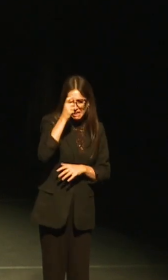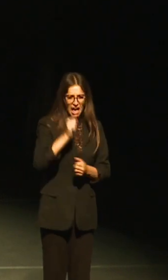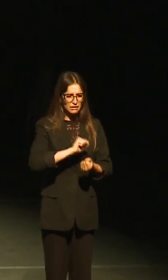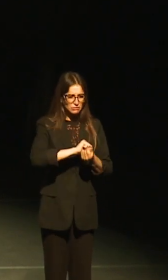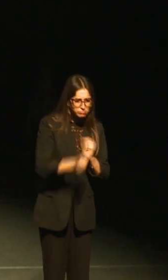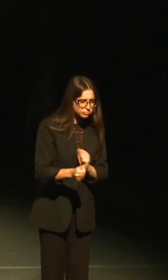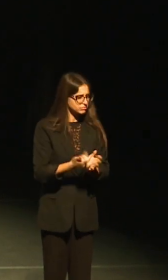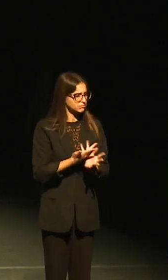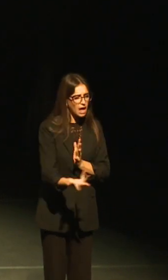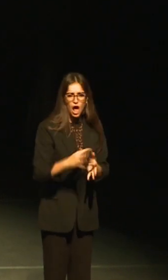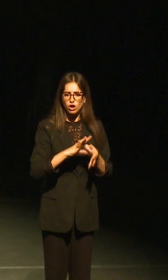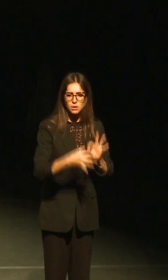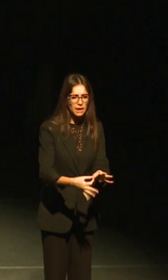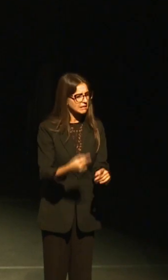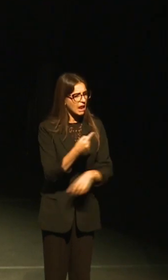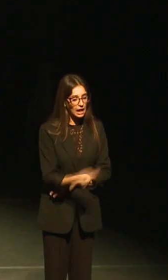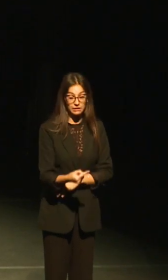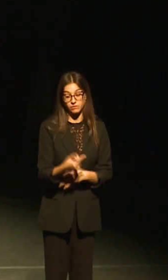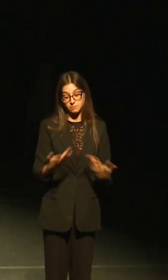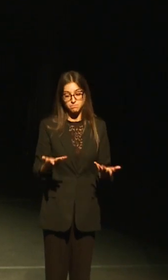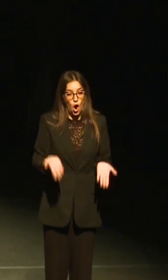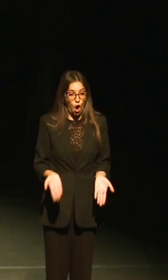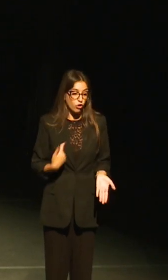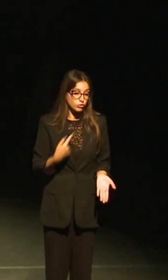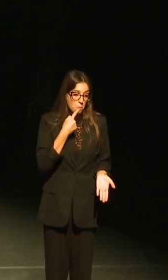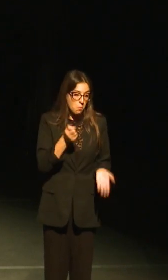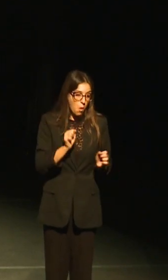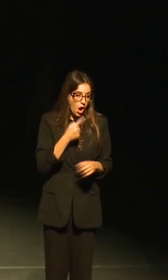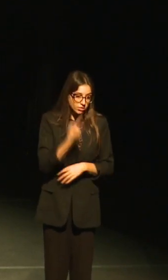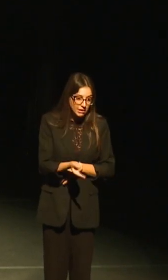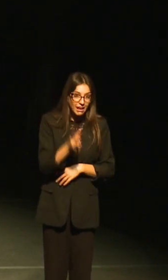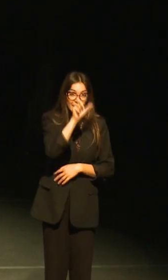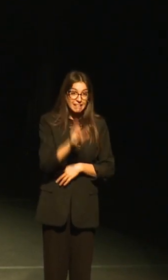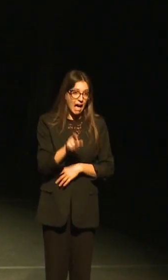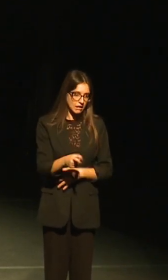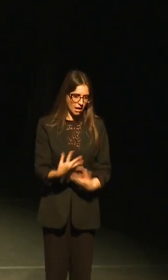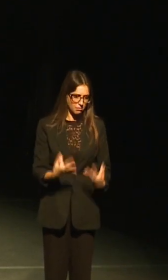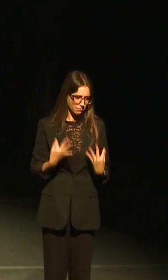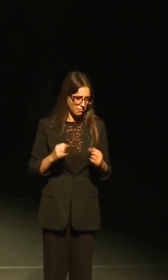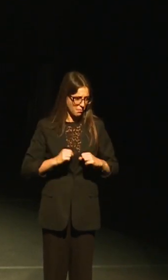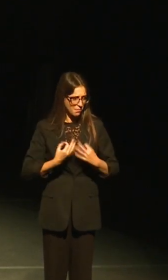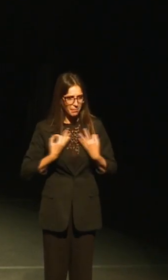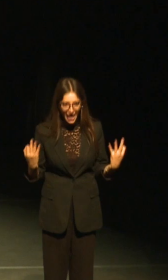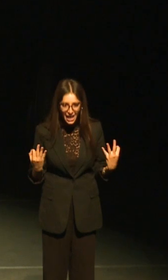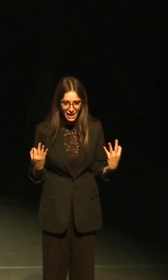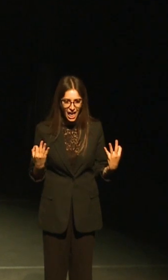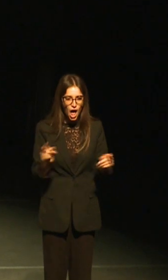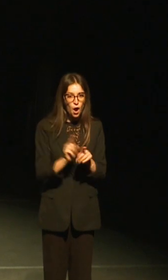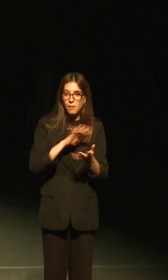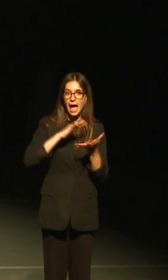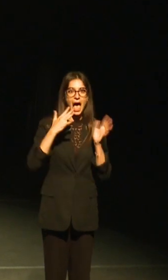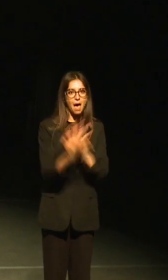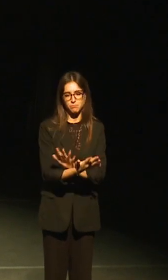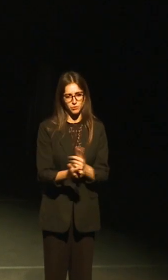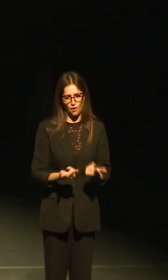creato dei cataclismi dopo sette anni possiamo dire tranquillamente che la nostra società è in ottima forma ed è rimasta Tale e quale Diciamo che la